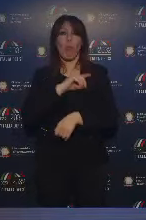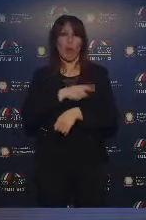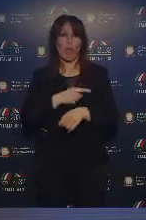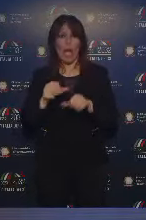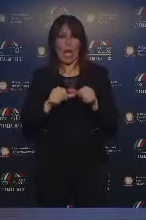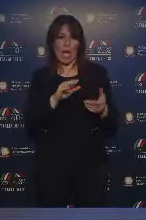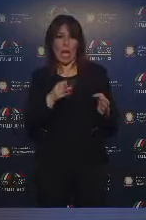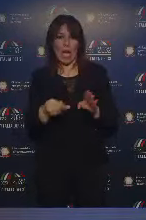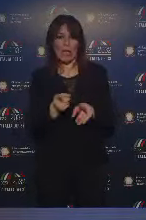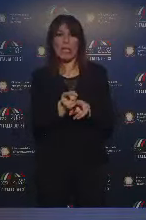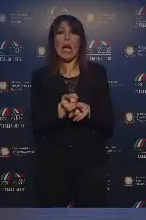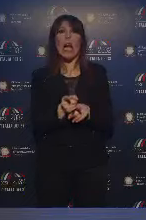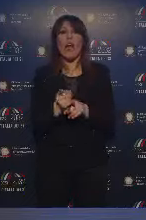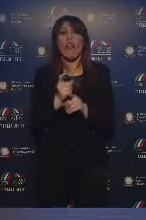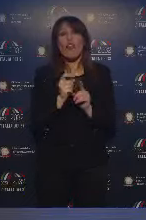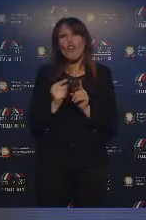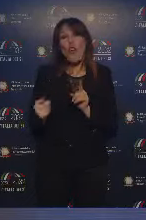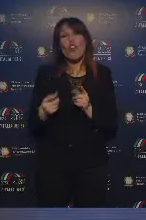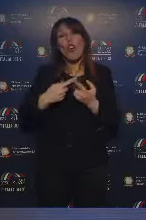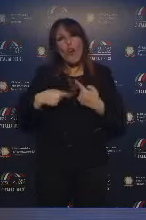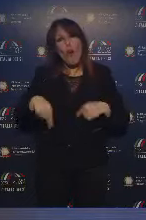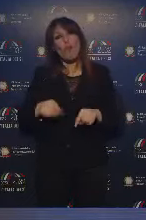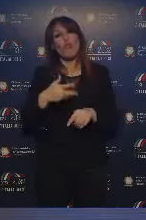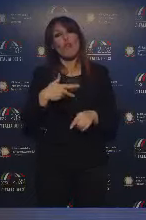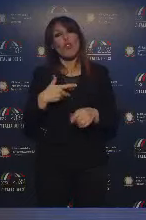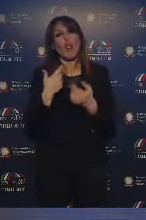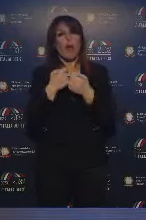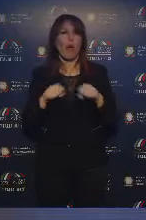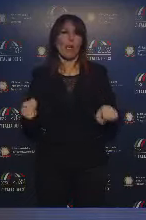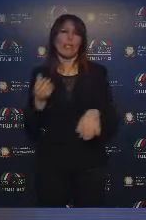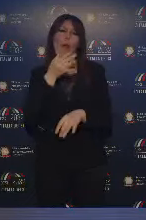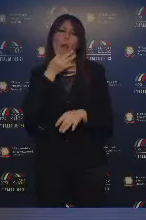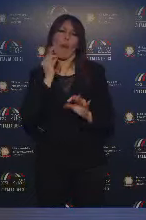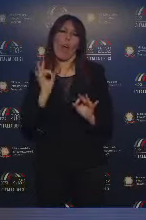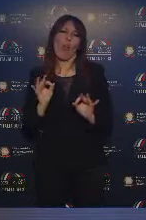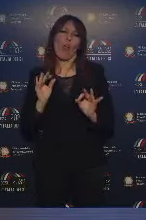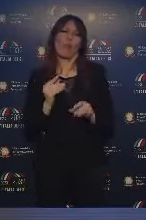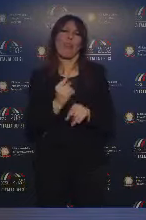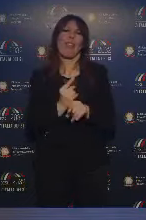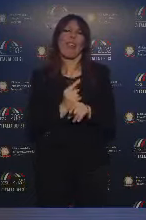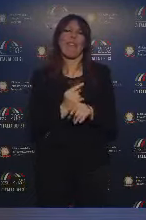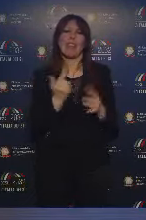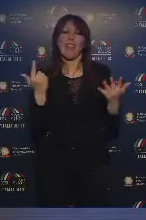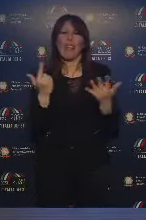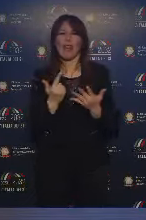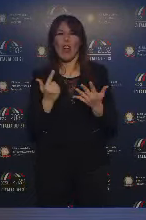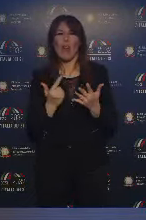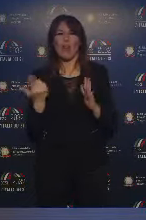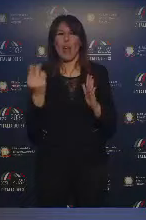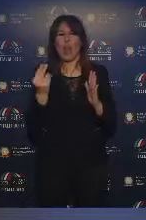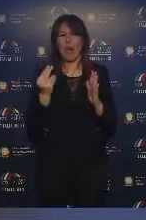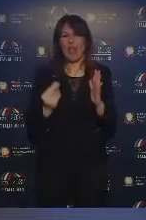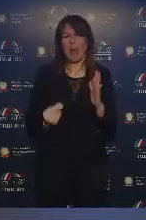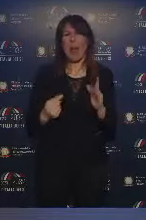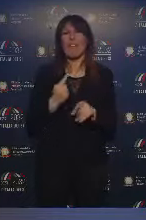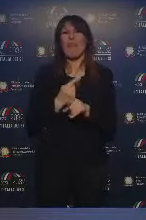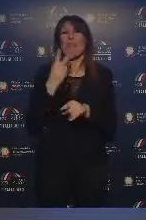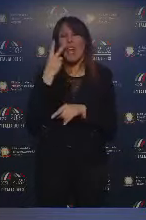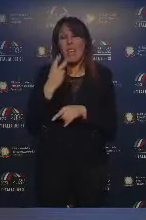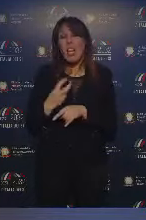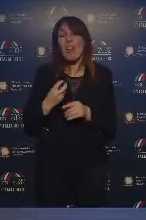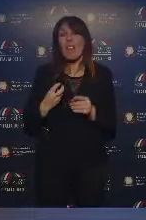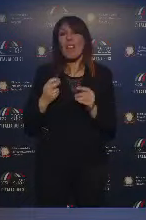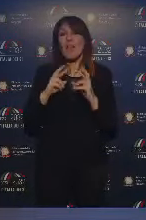proprio in questi giorni il bello della democrazia prevede che ci siano più di 700 emendamenti presentati e li stiamo